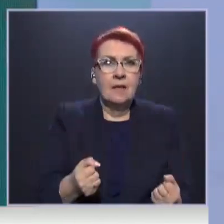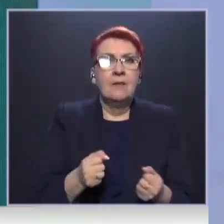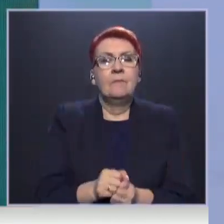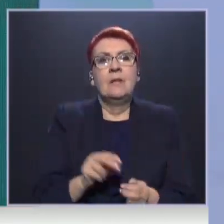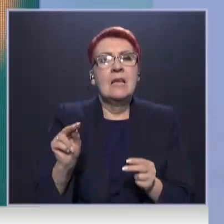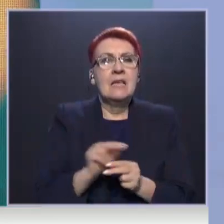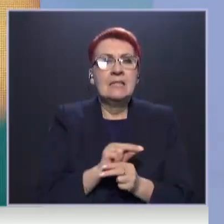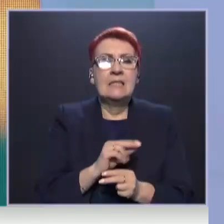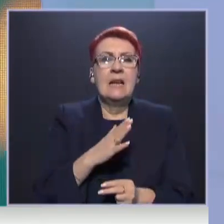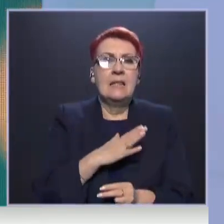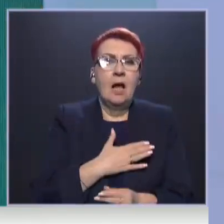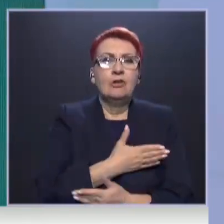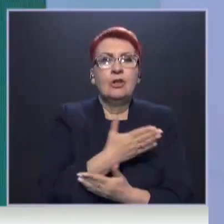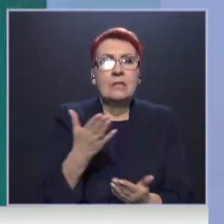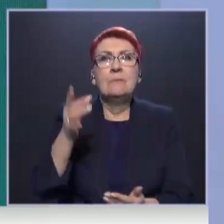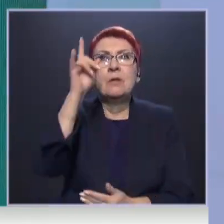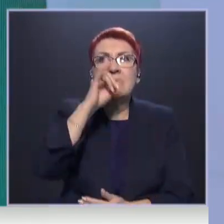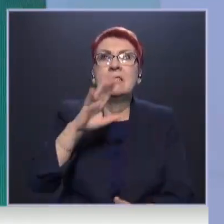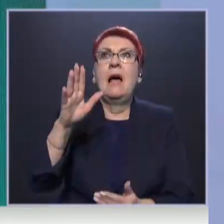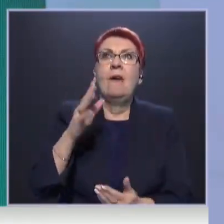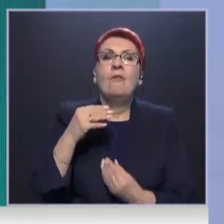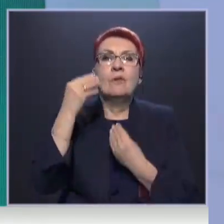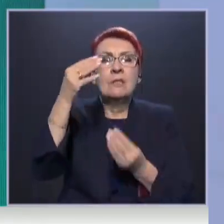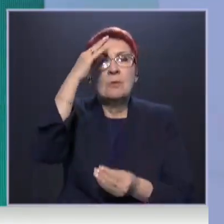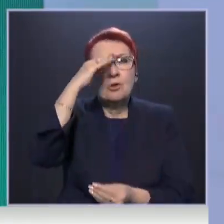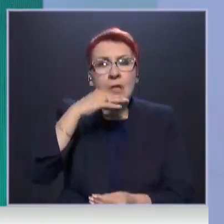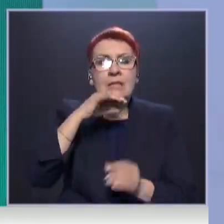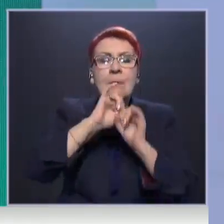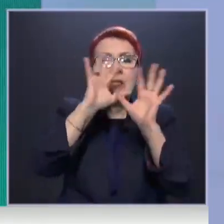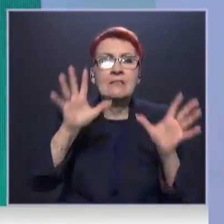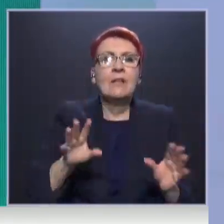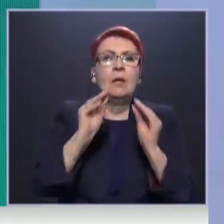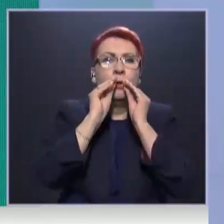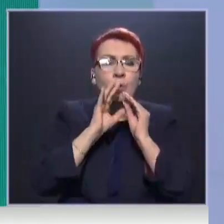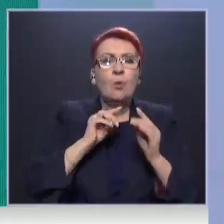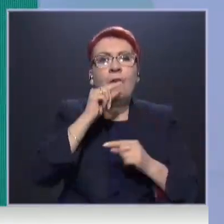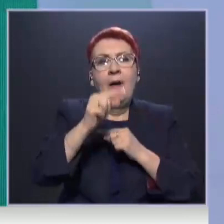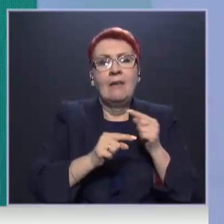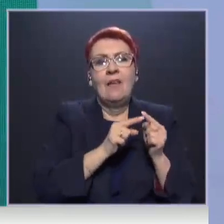исцеление наше, и Тебе славу высылаем с Отцем и Святым Духом во веки.